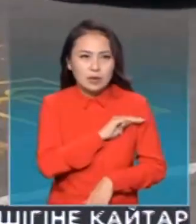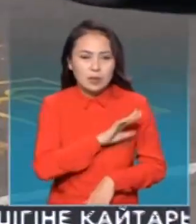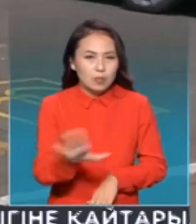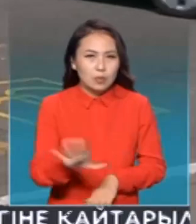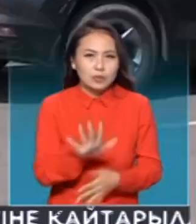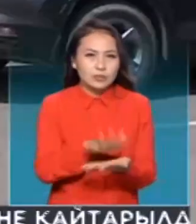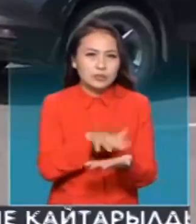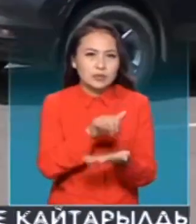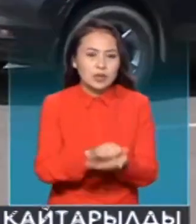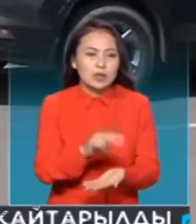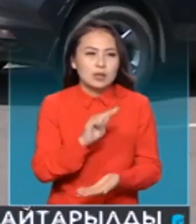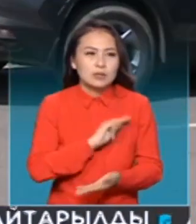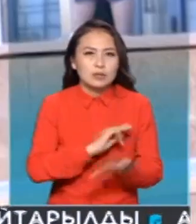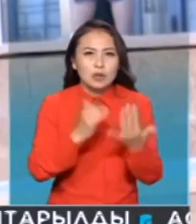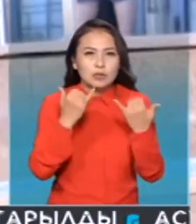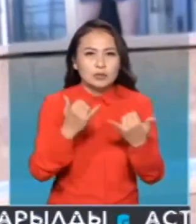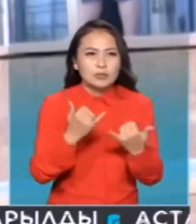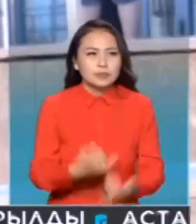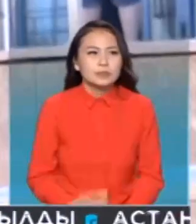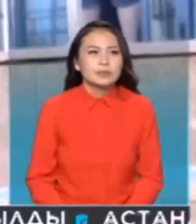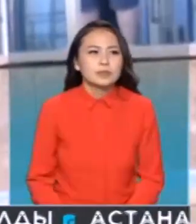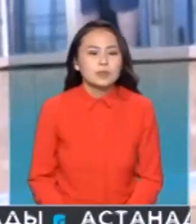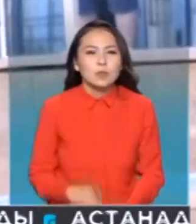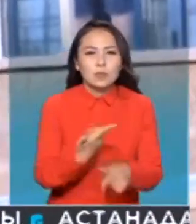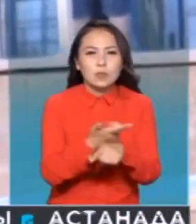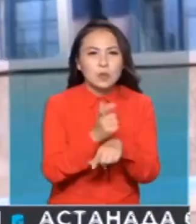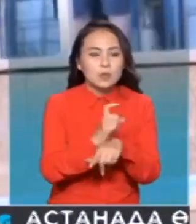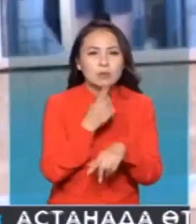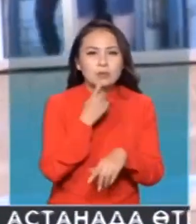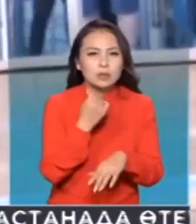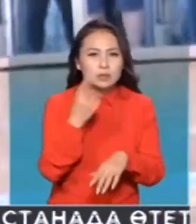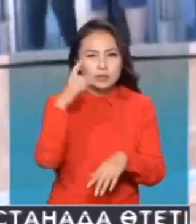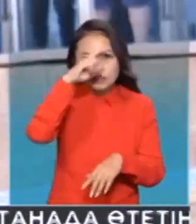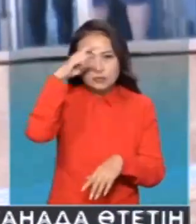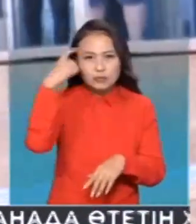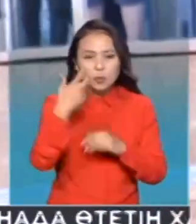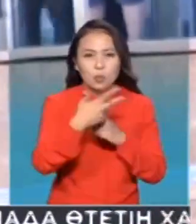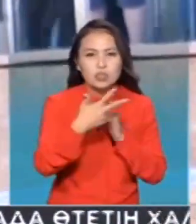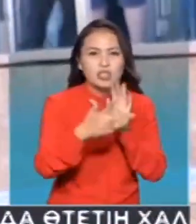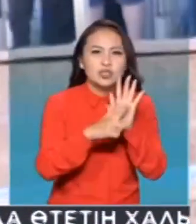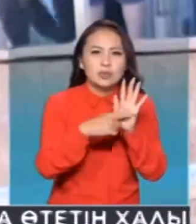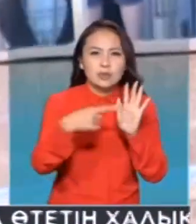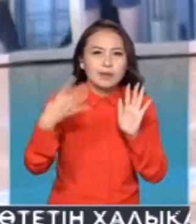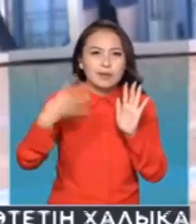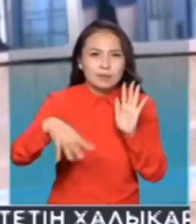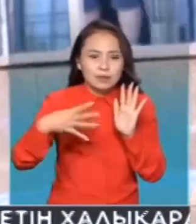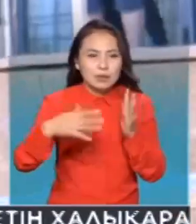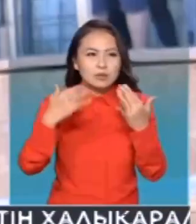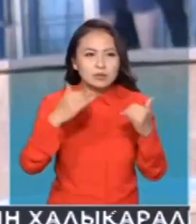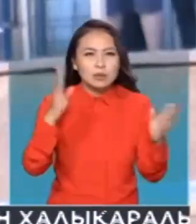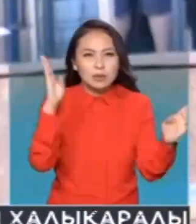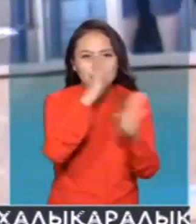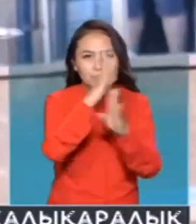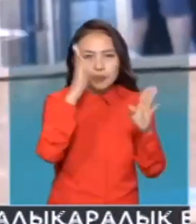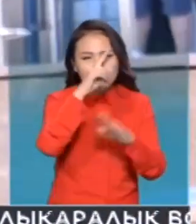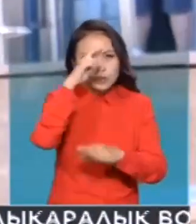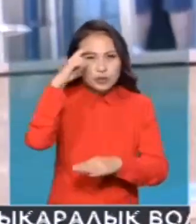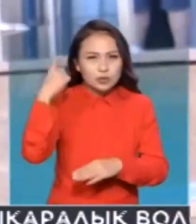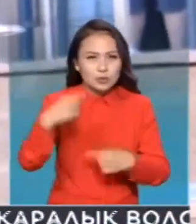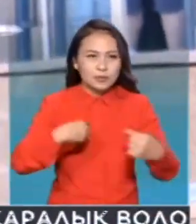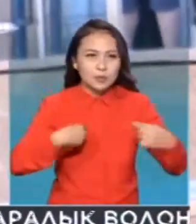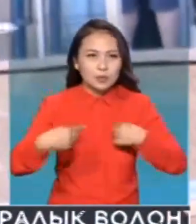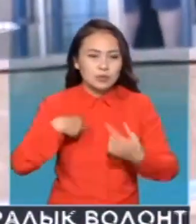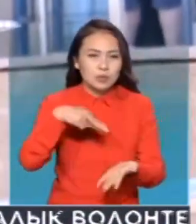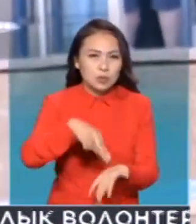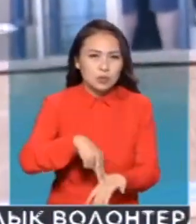да жұмысым аяқсыз қалды деп отыр. Өте қиын күннің ыстығында. Бүгін 37-40 градус болып тұр ма? Күннің өзі қаншама адамдар мына жерде қиналып